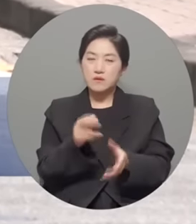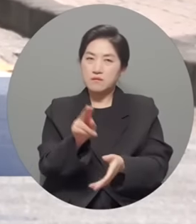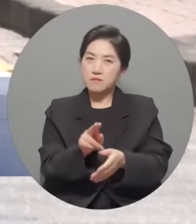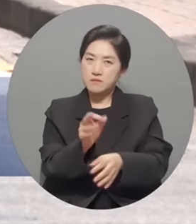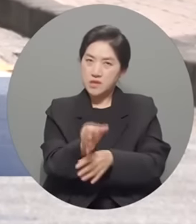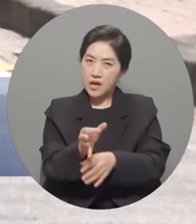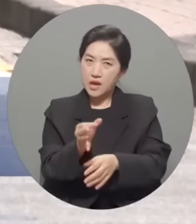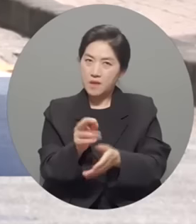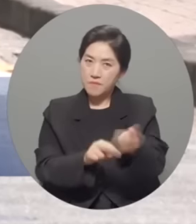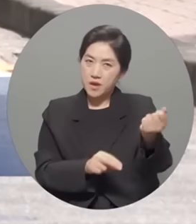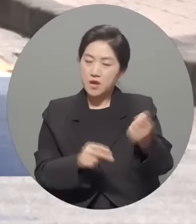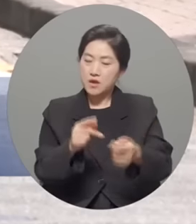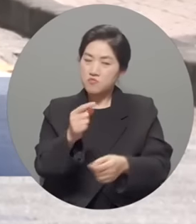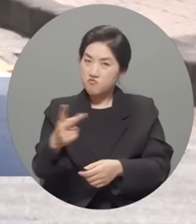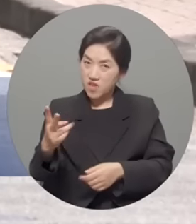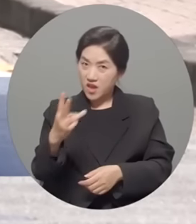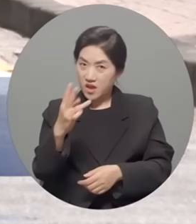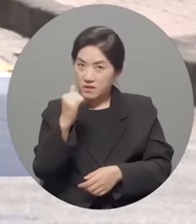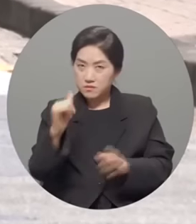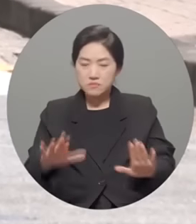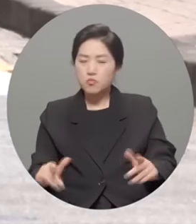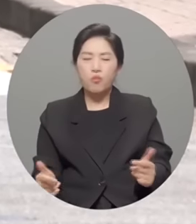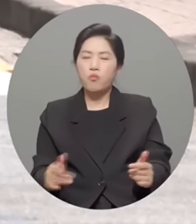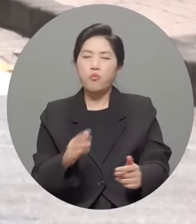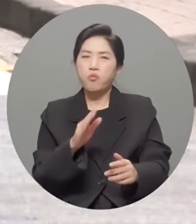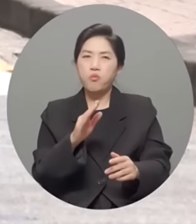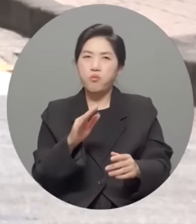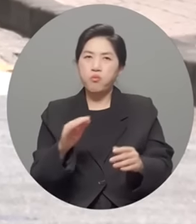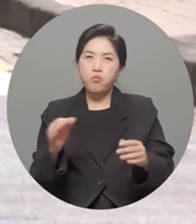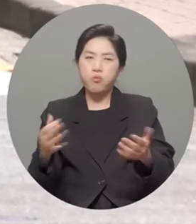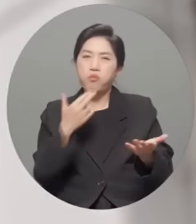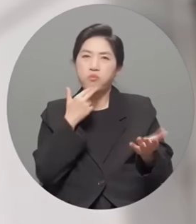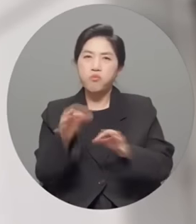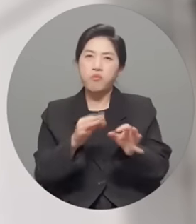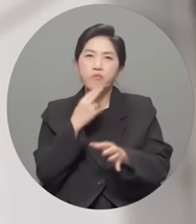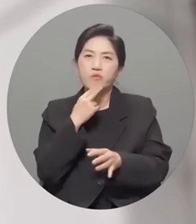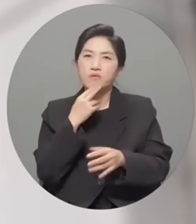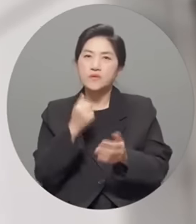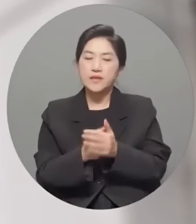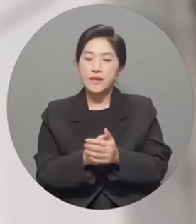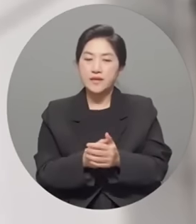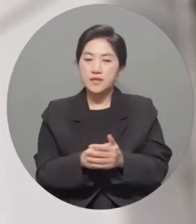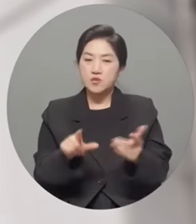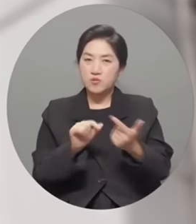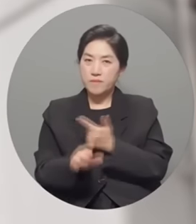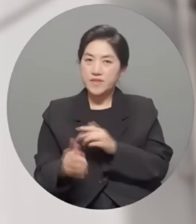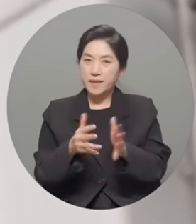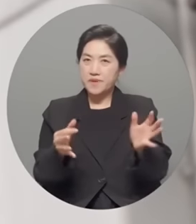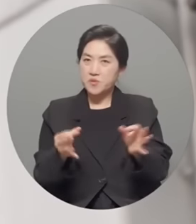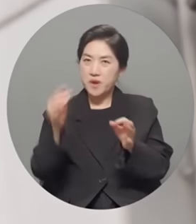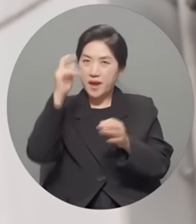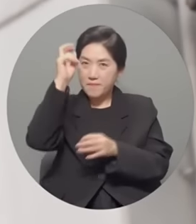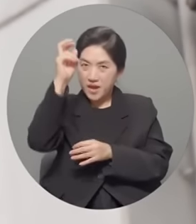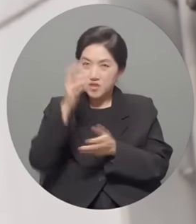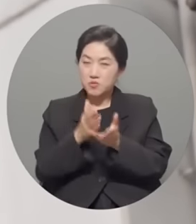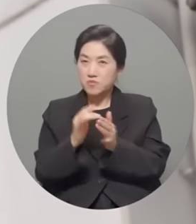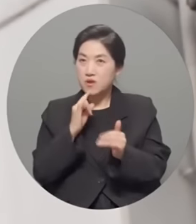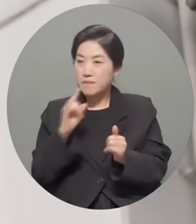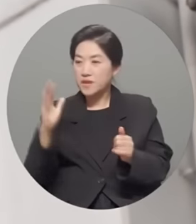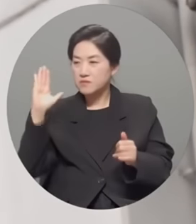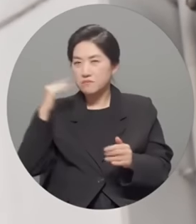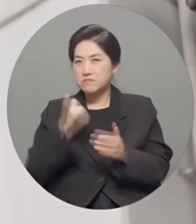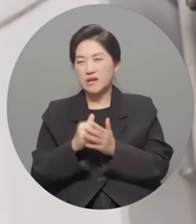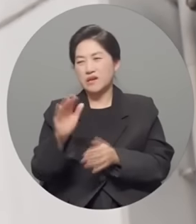기본. 그런데 지금 또 조용해요. 올 하반기엔 아파트값이 오를 것으로 봤던 전문가들이 최근